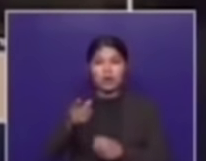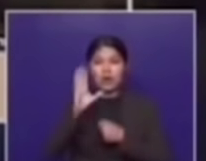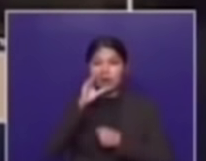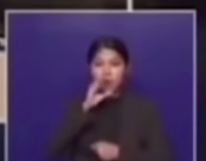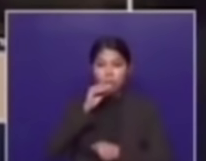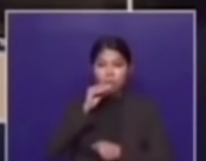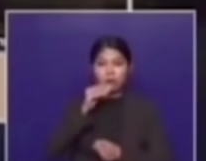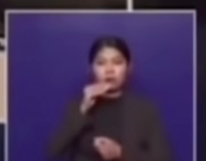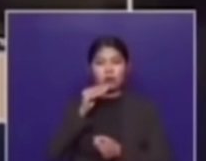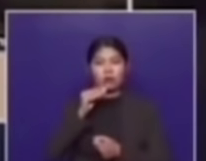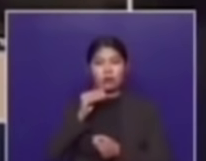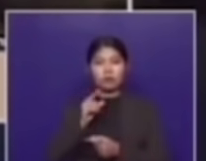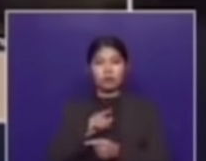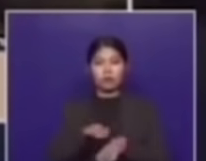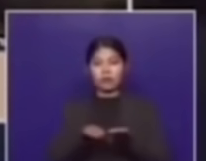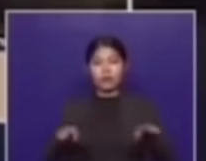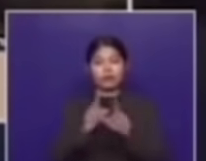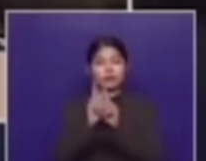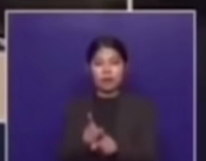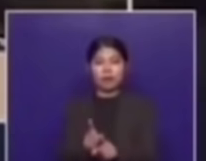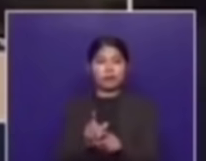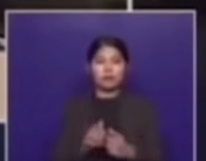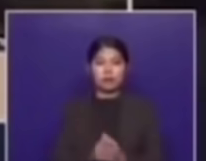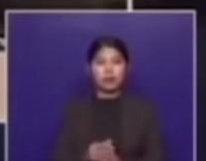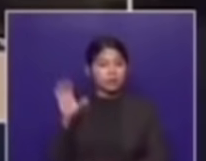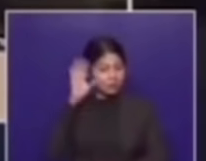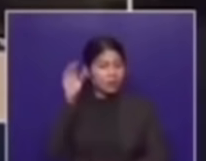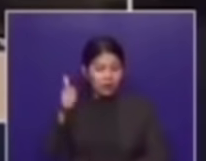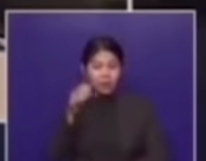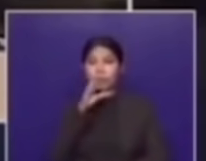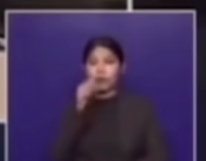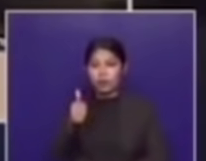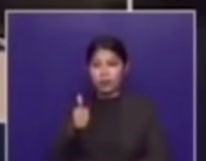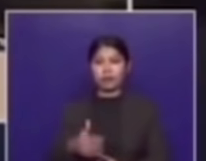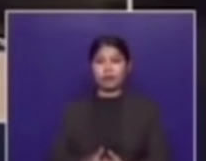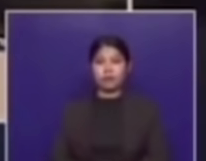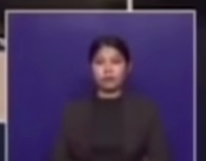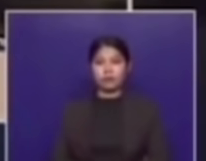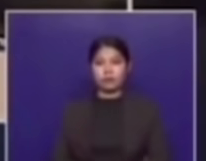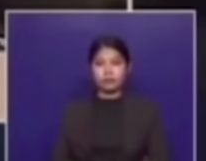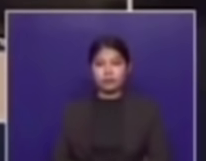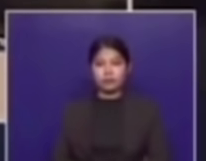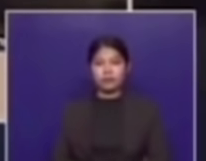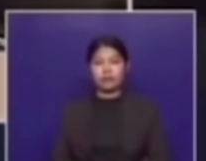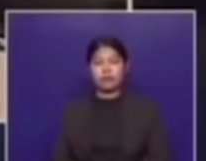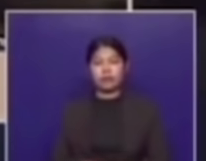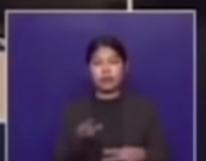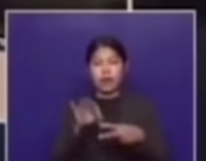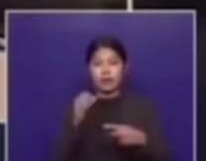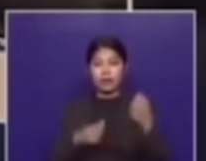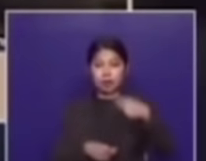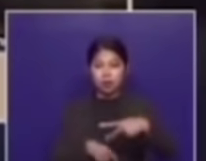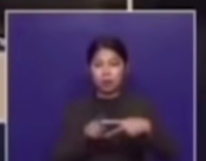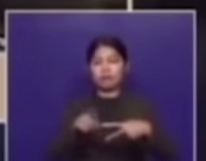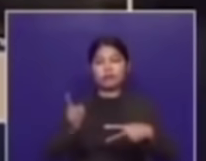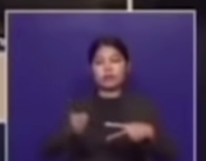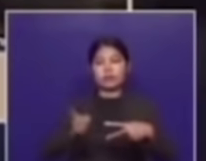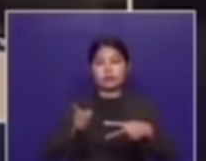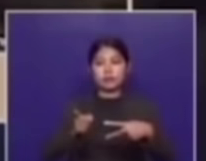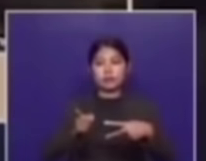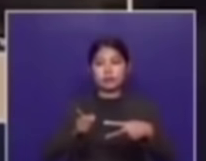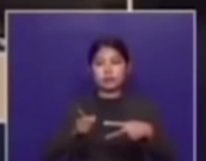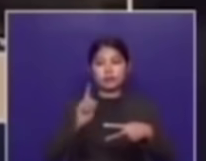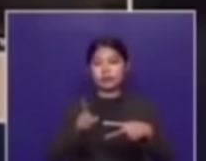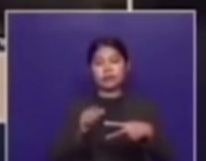ให้เป็นไปอย่างที่เป็นบรรยากาศที่ผ่านมาครับท่านขอให้ท่านไว้ใจผมก่อนทางแรกคือทำเหมือนเดิมไม่อยากฟัง